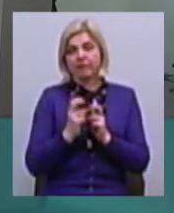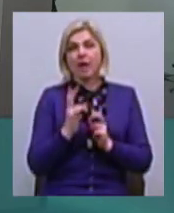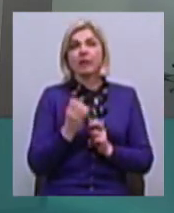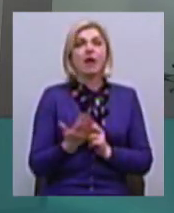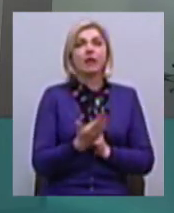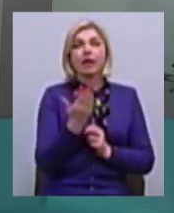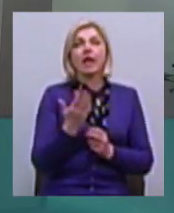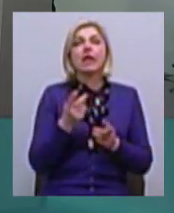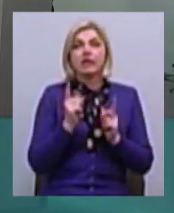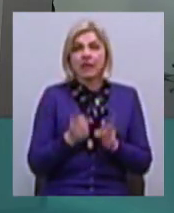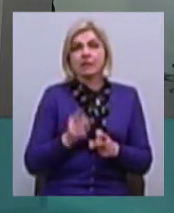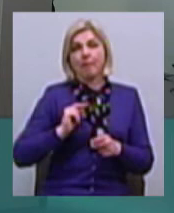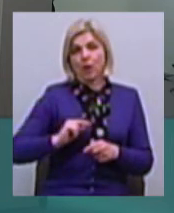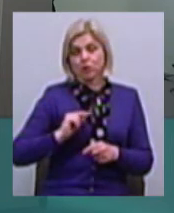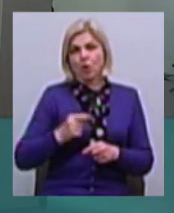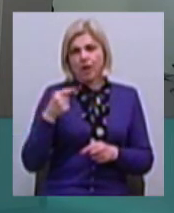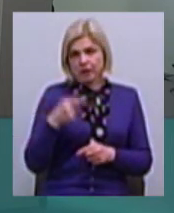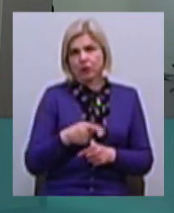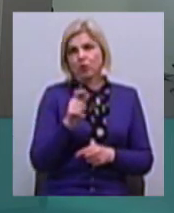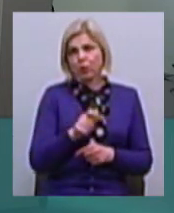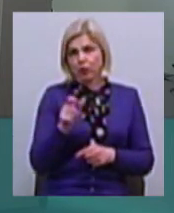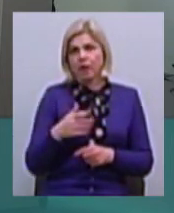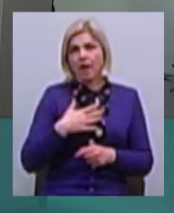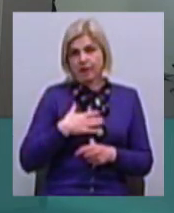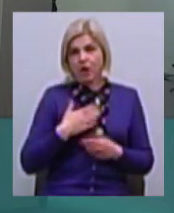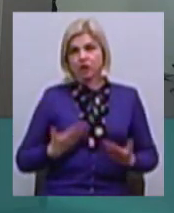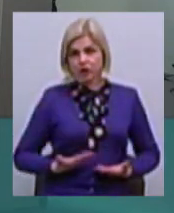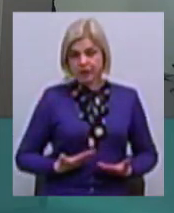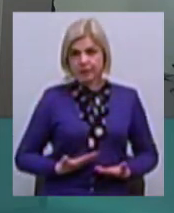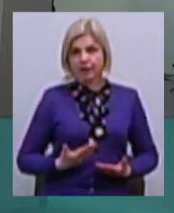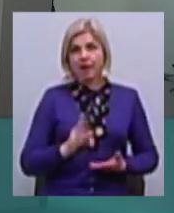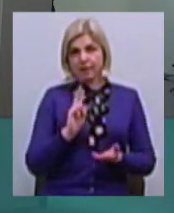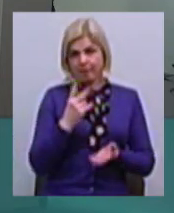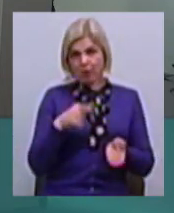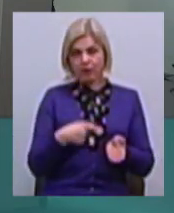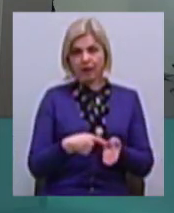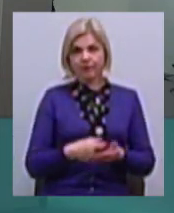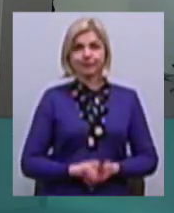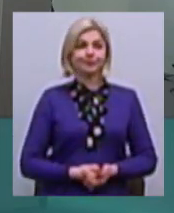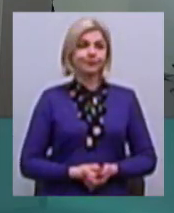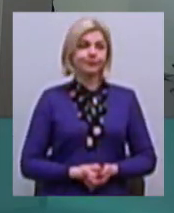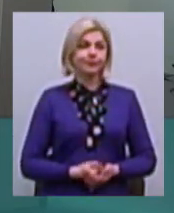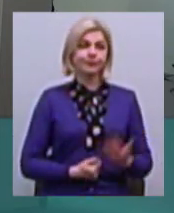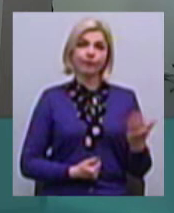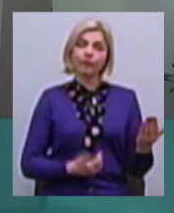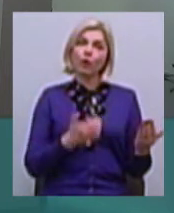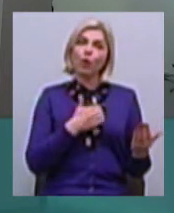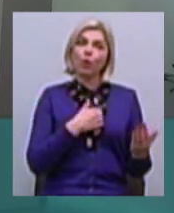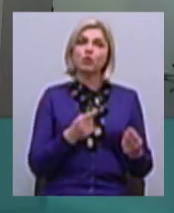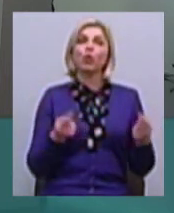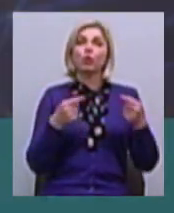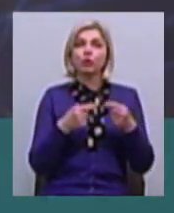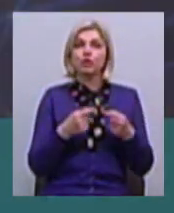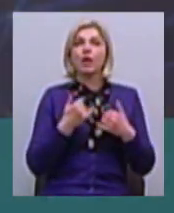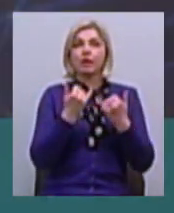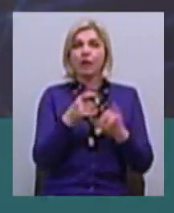дійсно працюють тисячі людей, наших співмешканців, мешканців міста Миколаєва. Я хочу уточнити для тих глядачів, хто не в